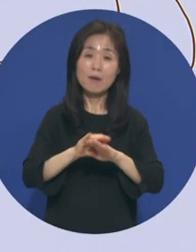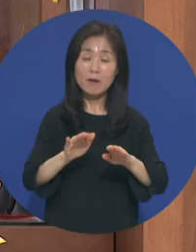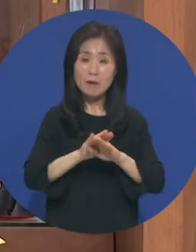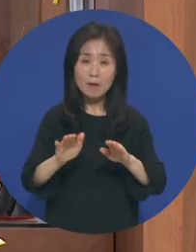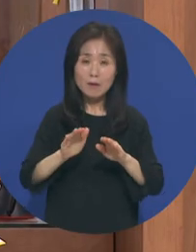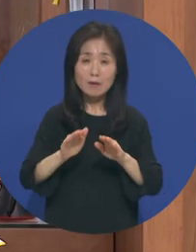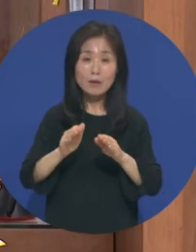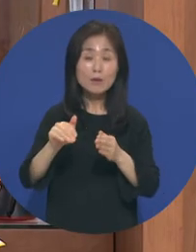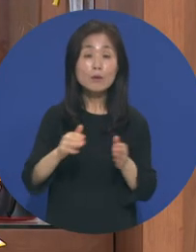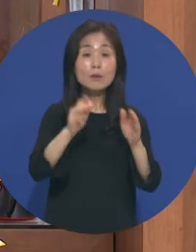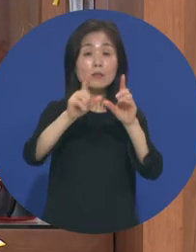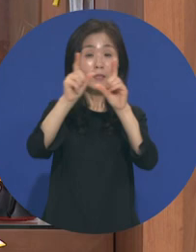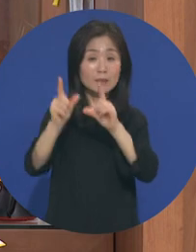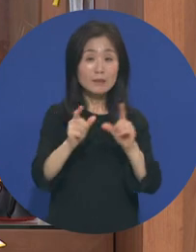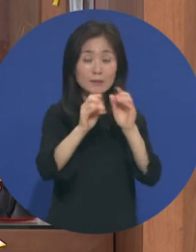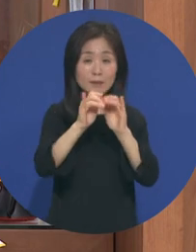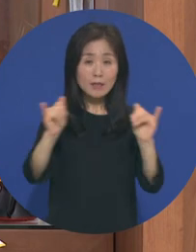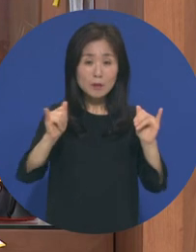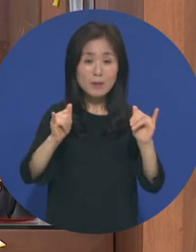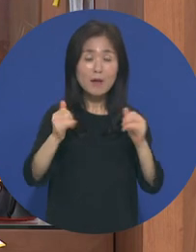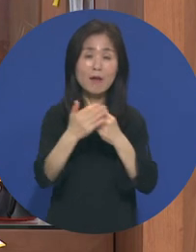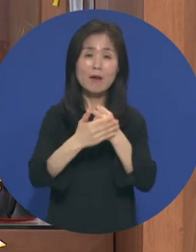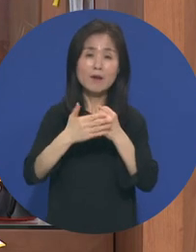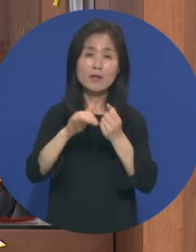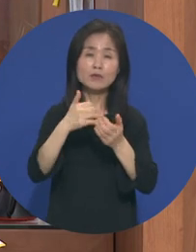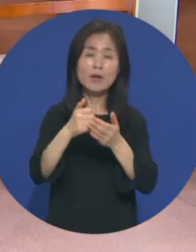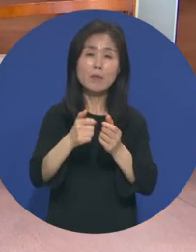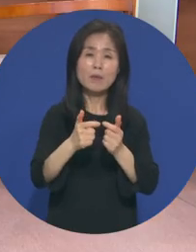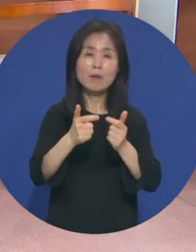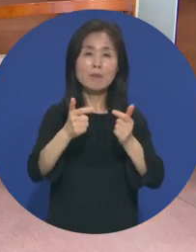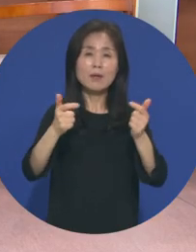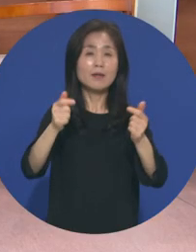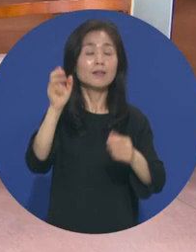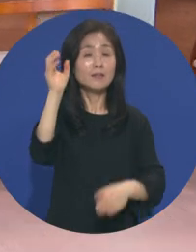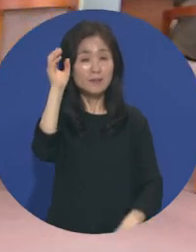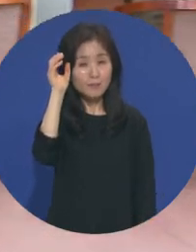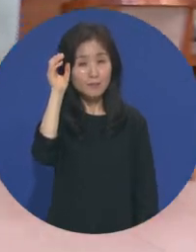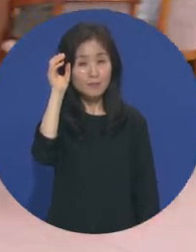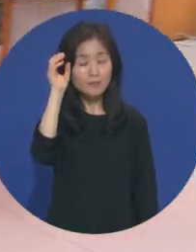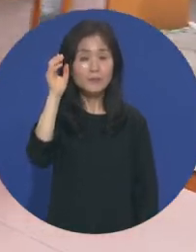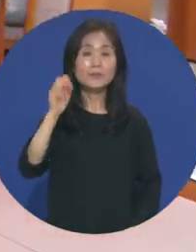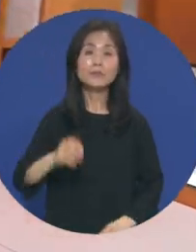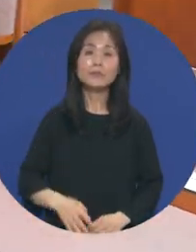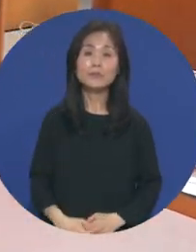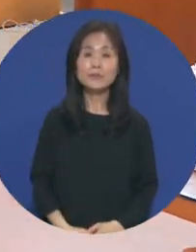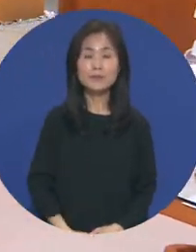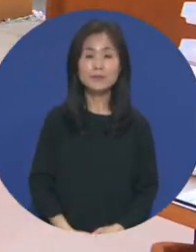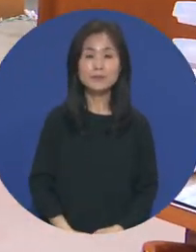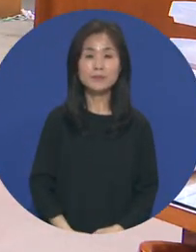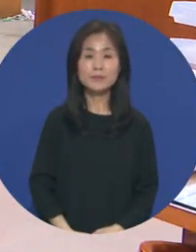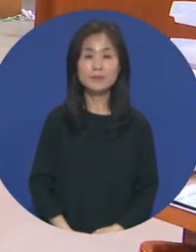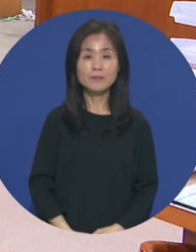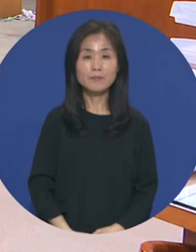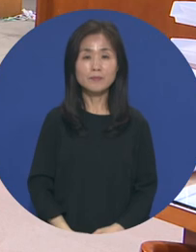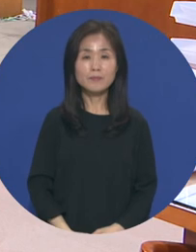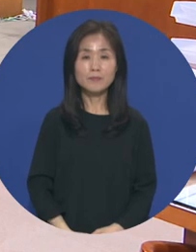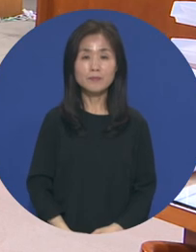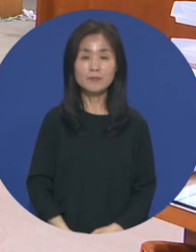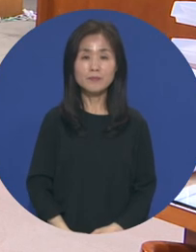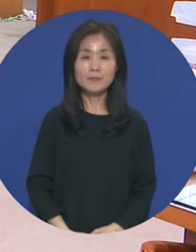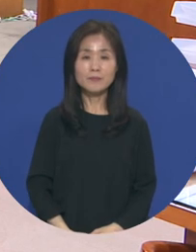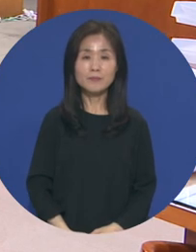도민 누구나 기회를 누리는 기수도 경도를 향한 항해 더욱 탄력을 받고 있습니다 GTV 뉴스 최창순입니다